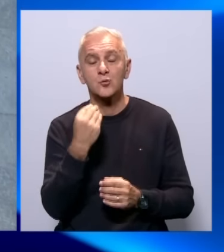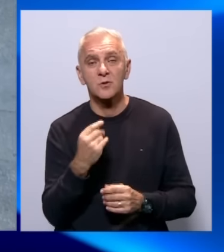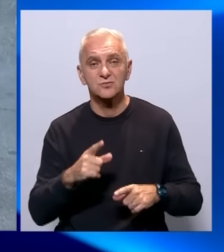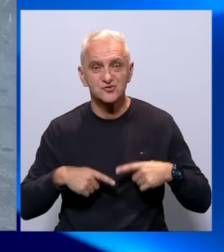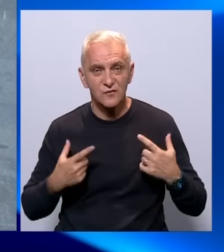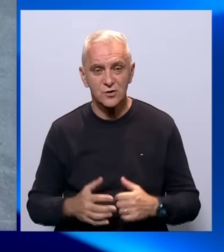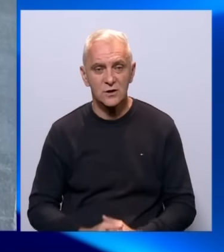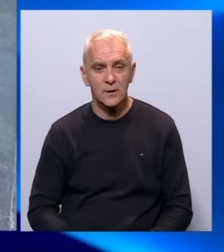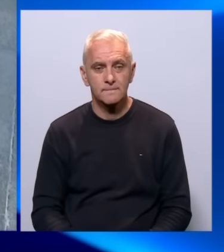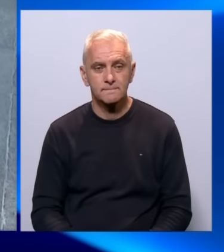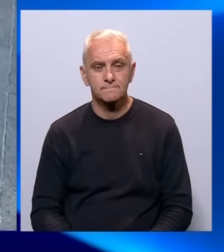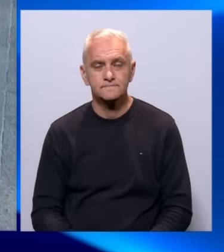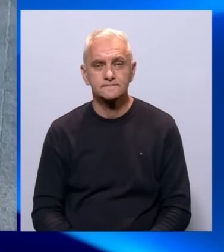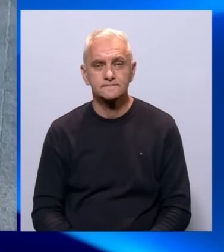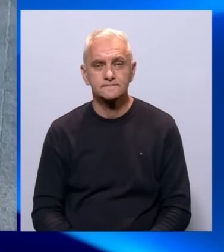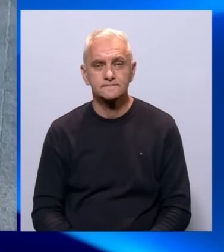dobrobiti životinja.